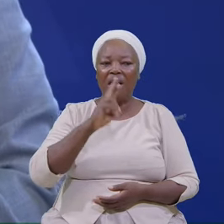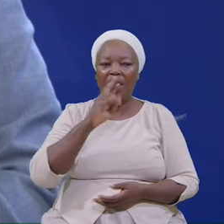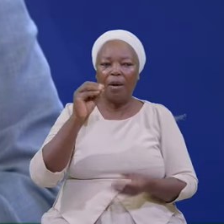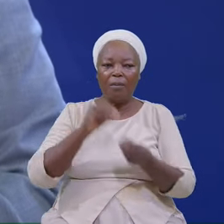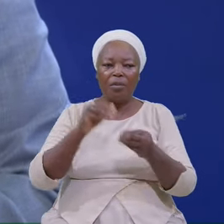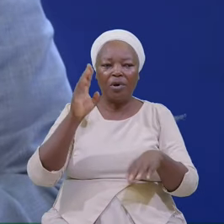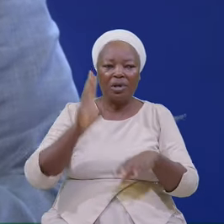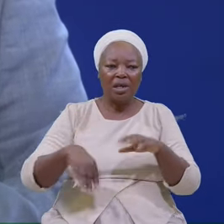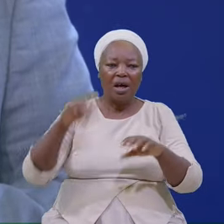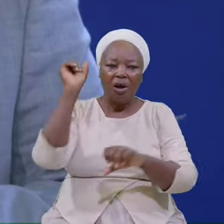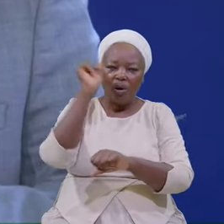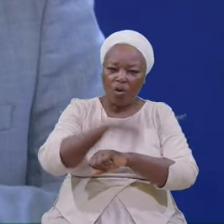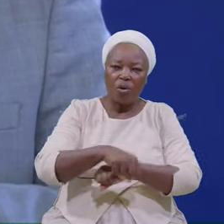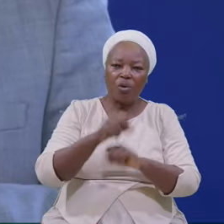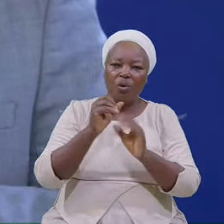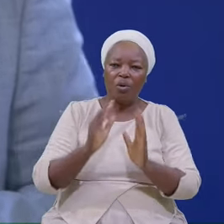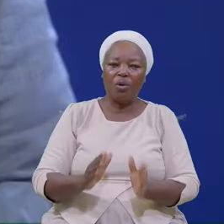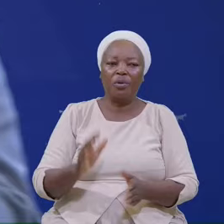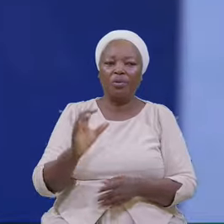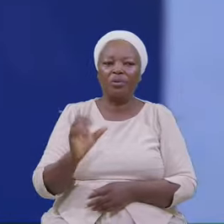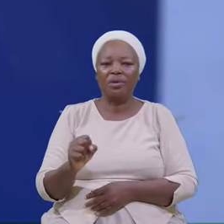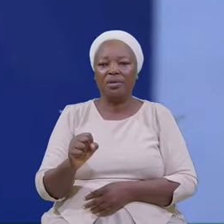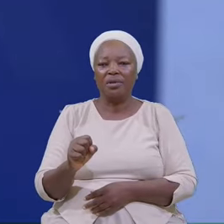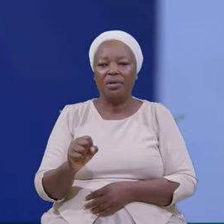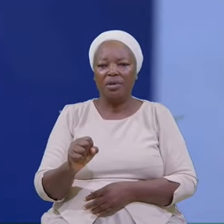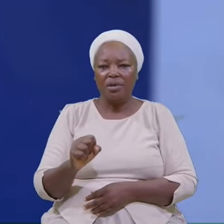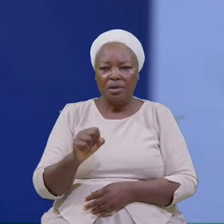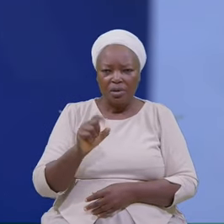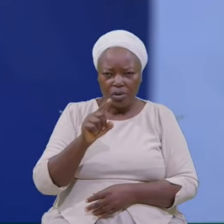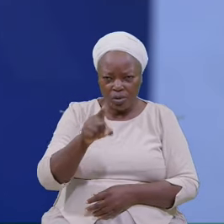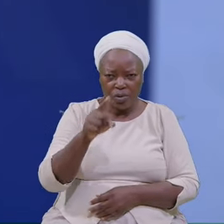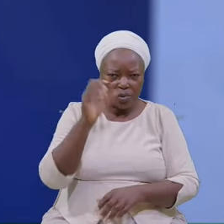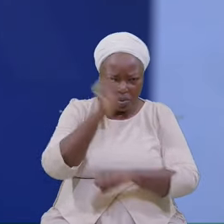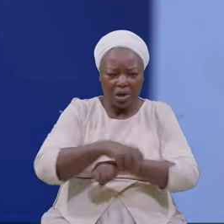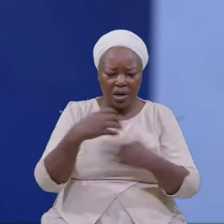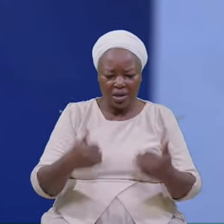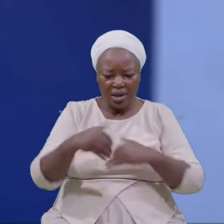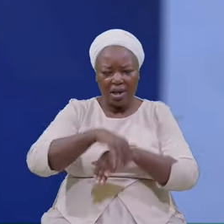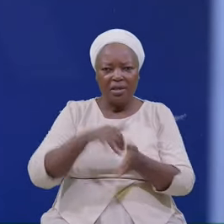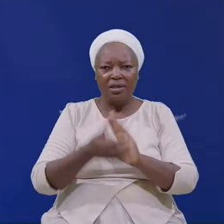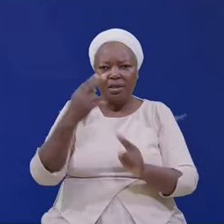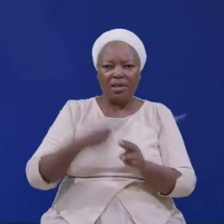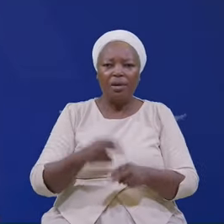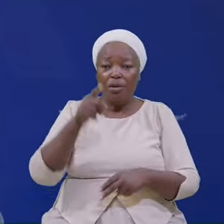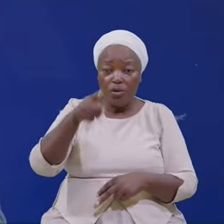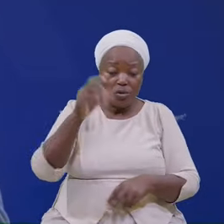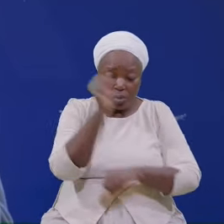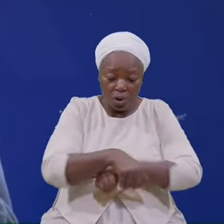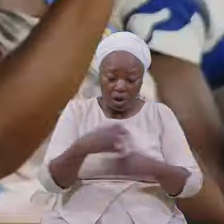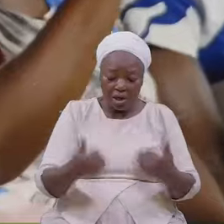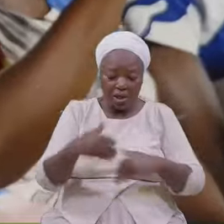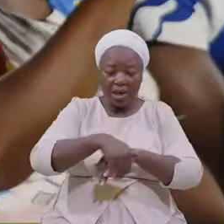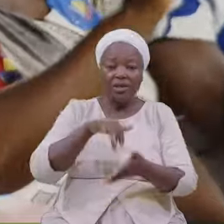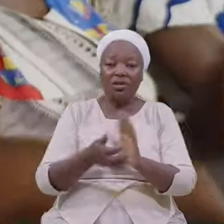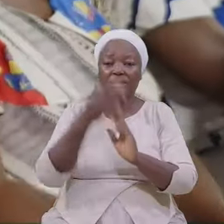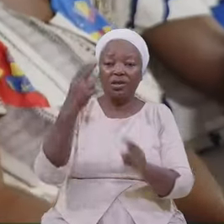Mais dans toutes ces choses, nous sommes plus que vainqueurs. You conquer tonight. vous vainquez ce soir. Vous vainquez ce soir. Vous